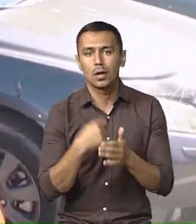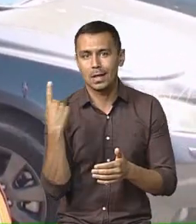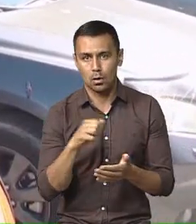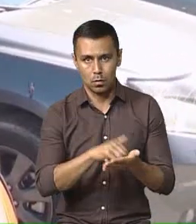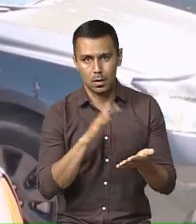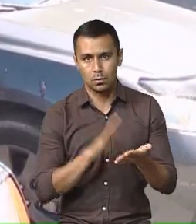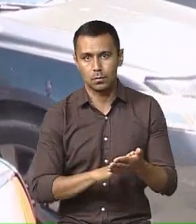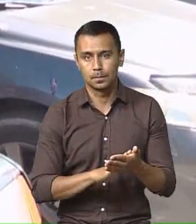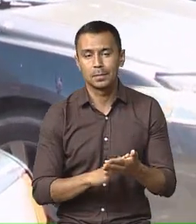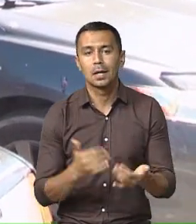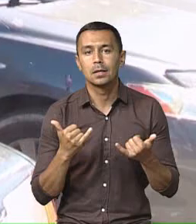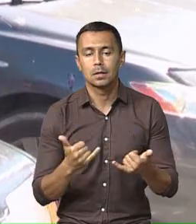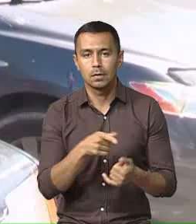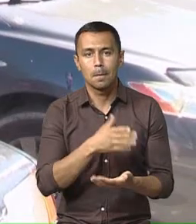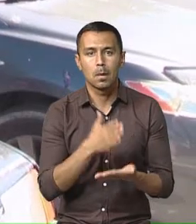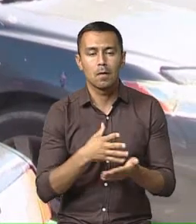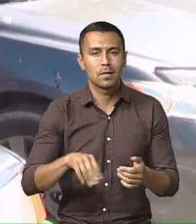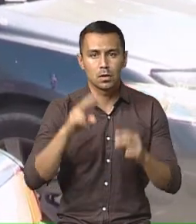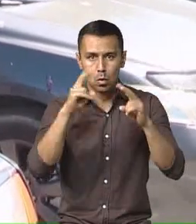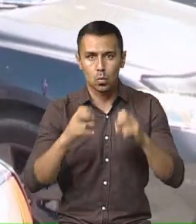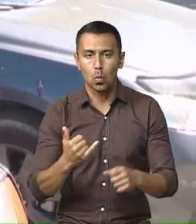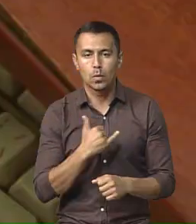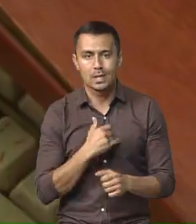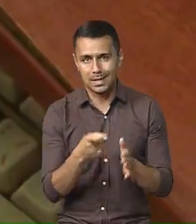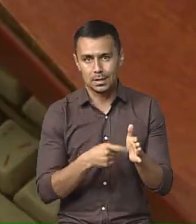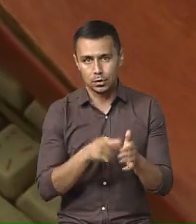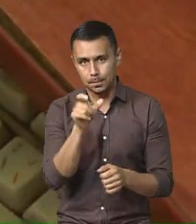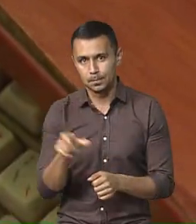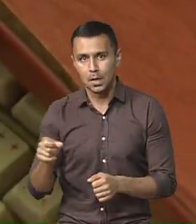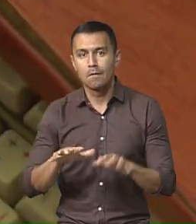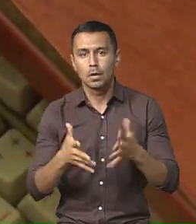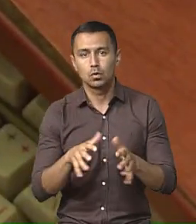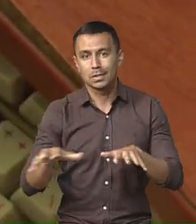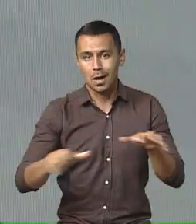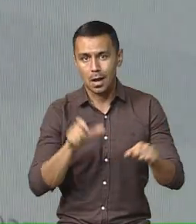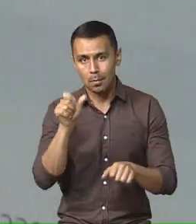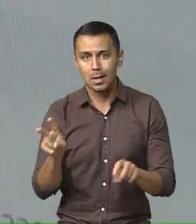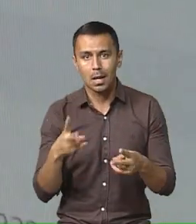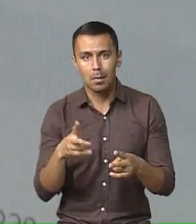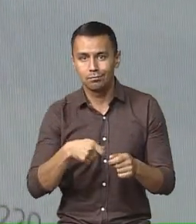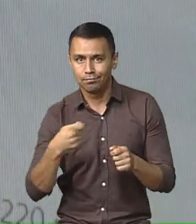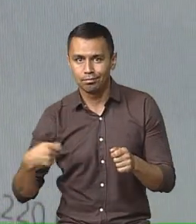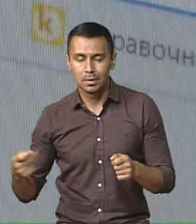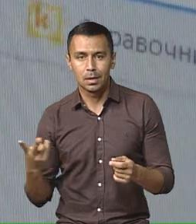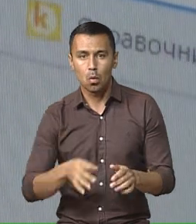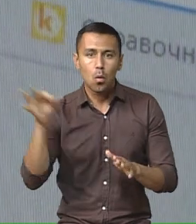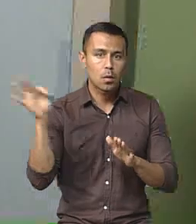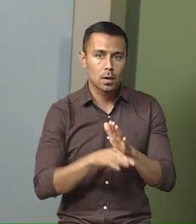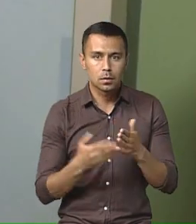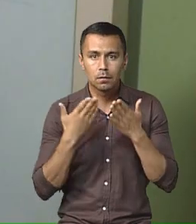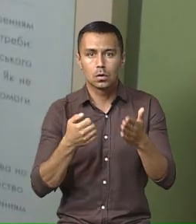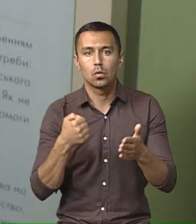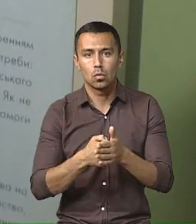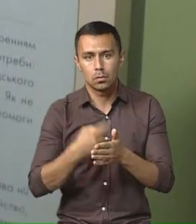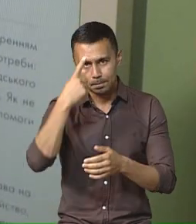реєстру. Зараз не перебувають усі на розслідуванні у наших слідчих. У випадку з шахраями не слід зволікати. Треба одразу звертатися